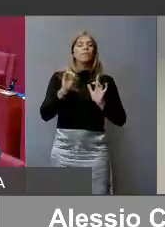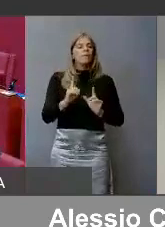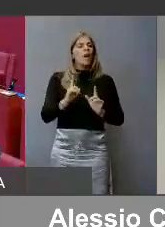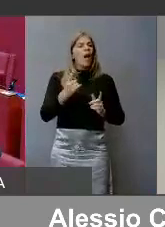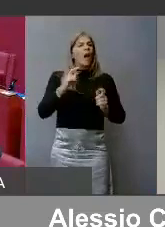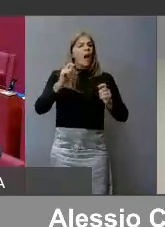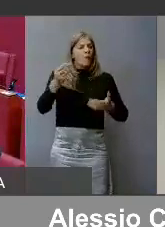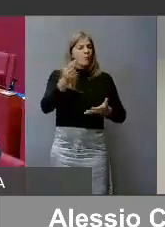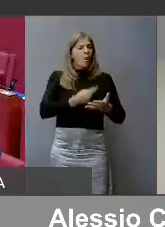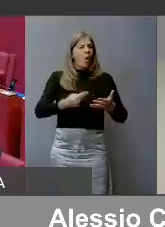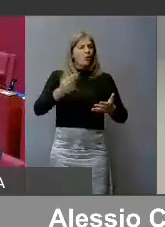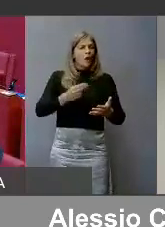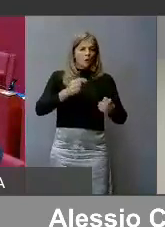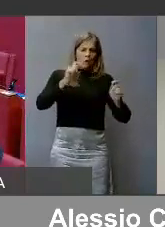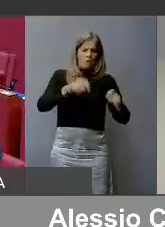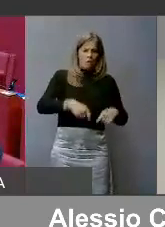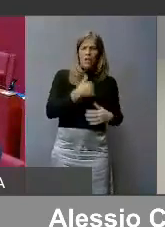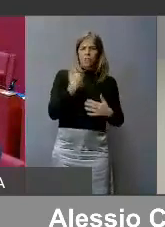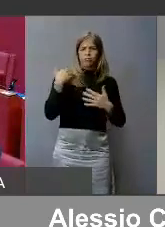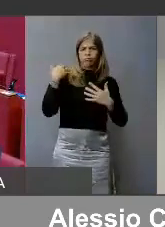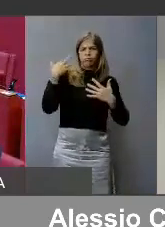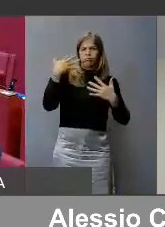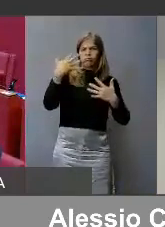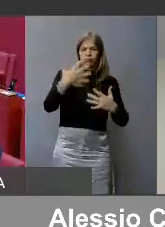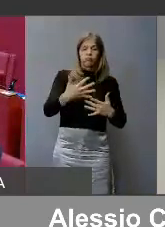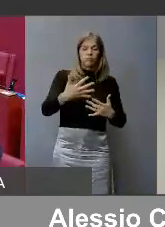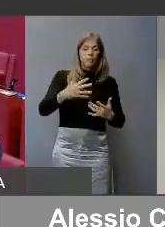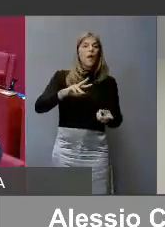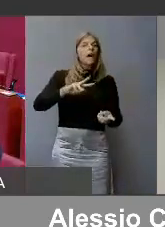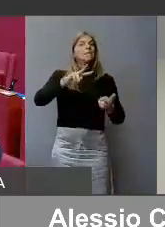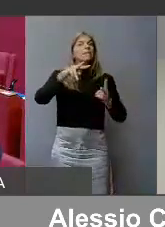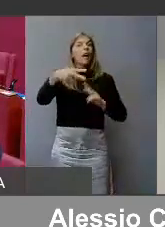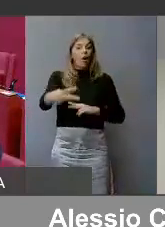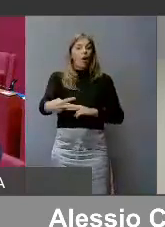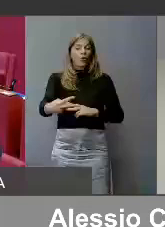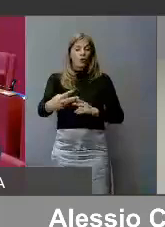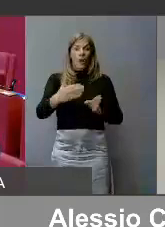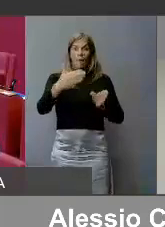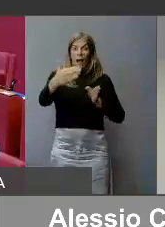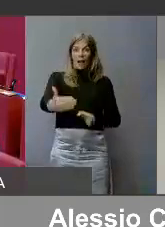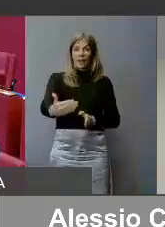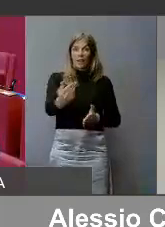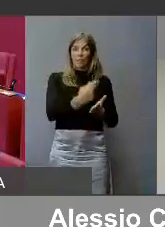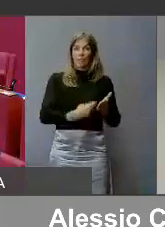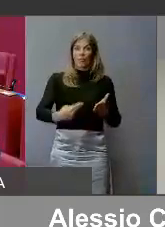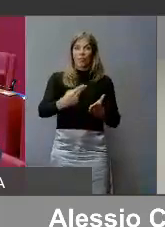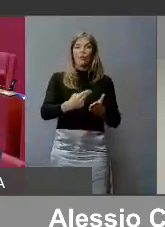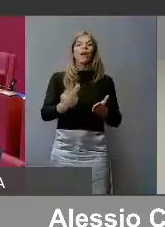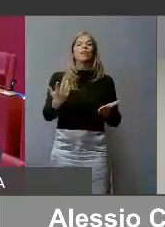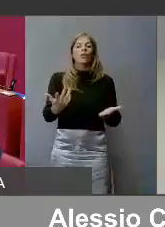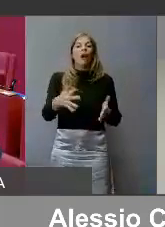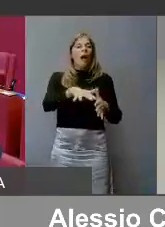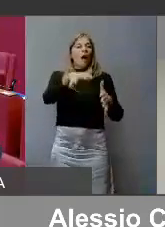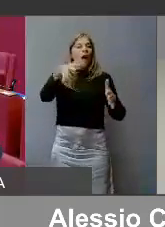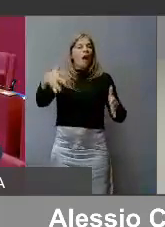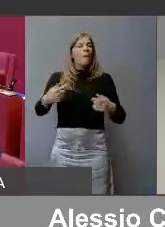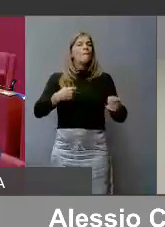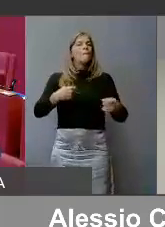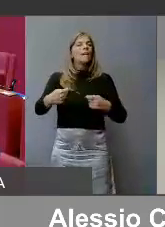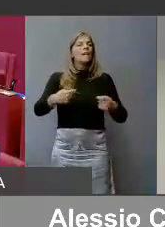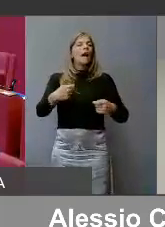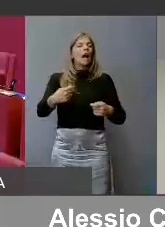questo cantiere ci sarà purtroppo lo spostamento temporaneo del mercato che si svolge due volte alla settimana